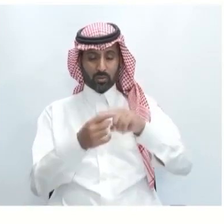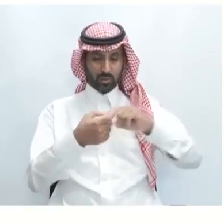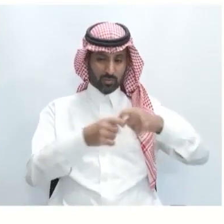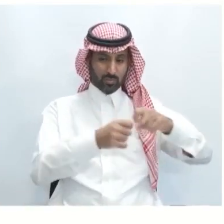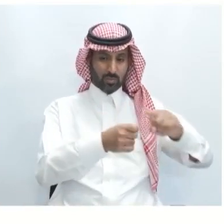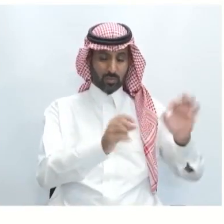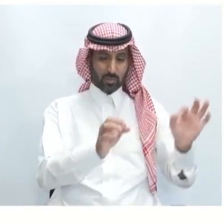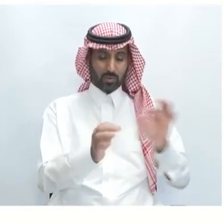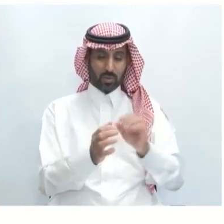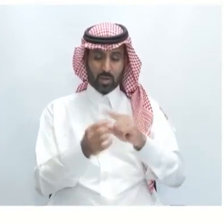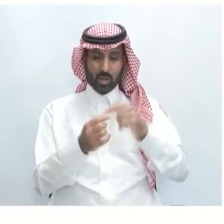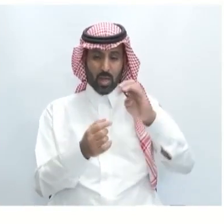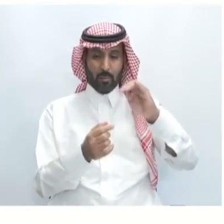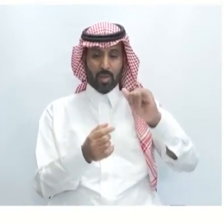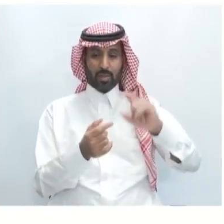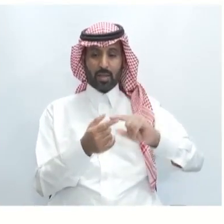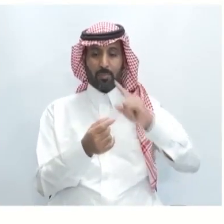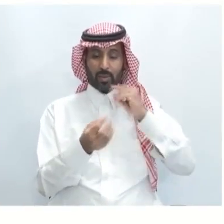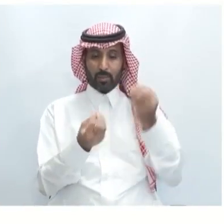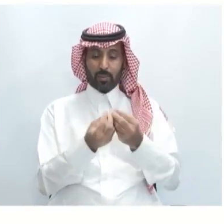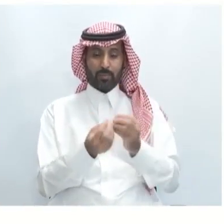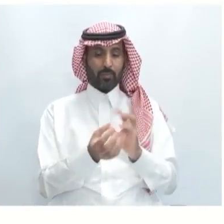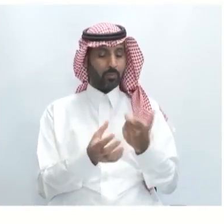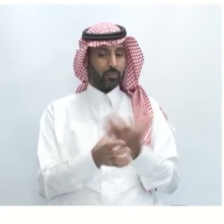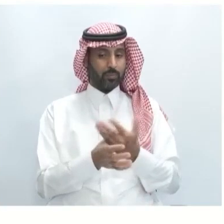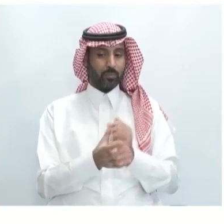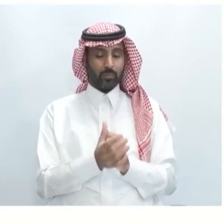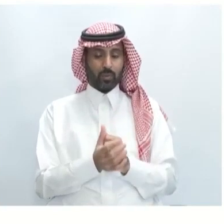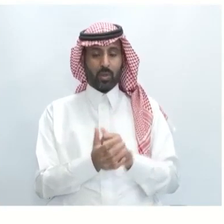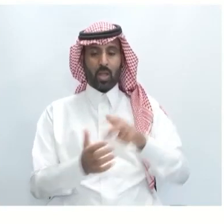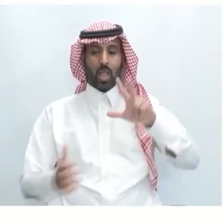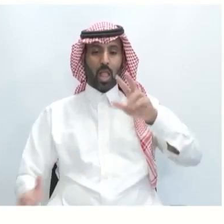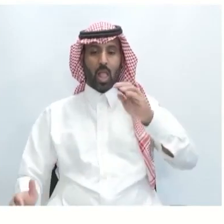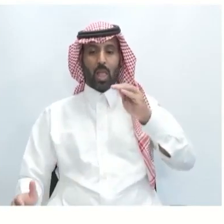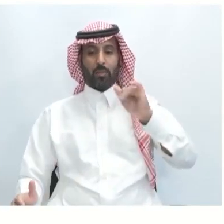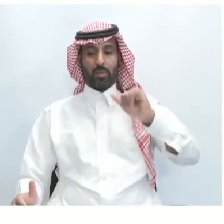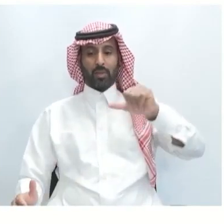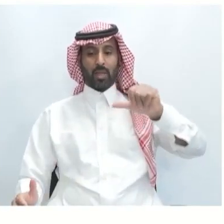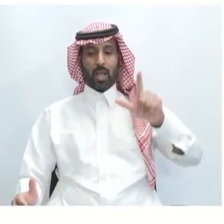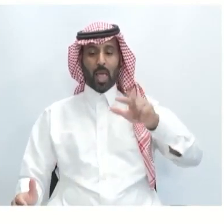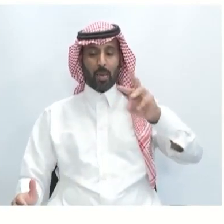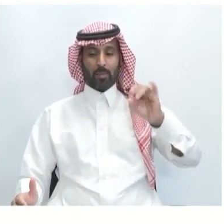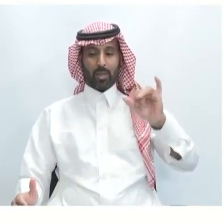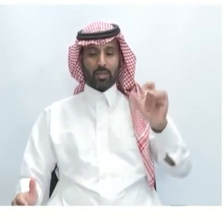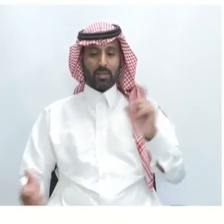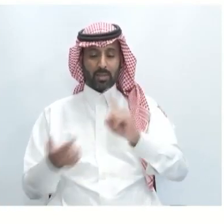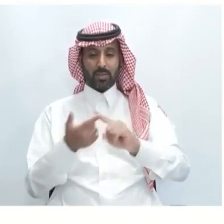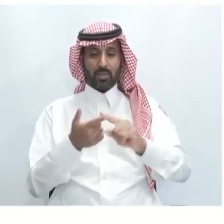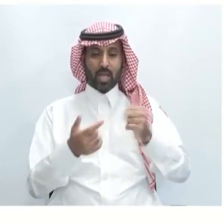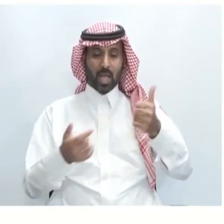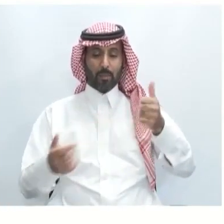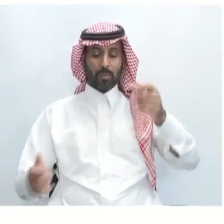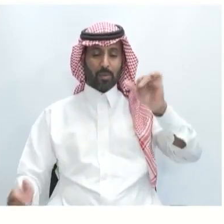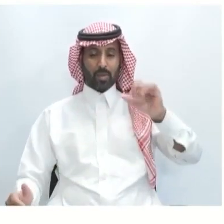مناسبه لربط الاحماض الامينيه معا لماذا لان الحمض الاميني هو نفسه امين وحمض كربوكسيل